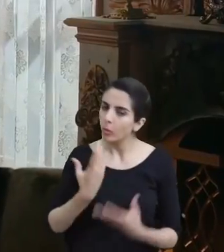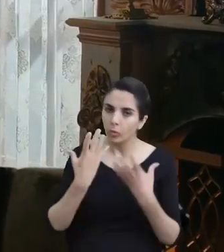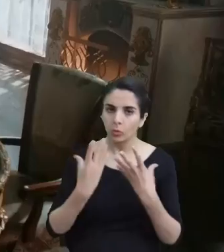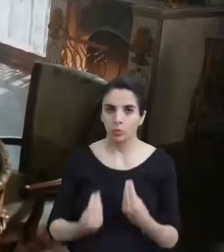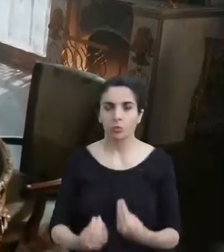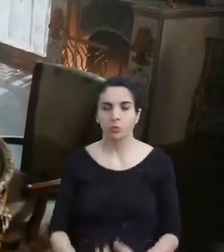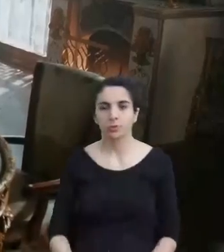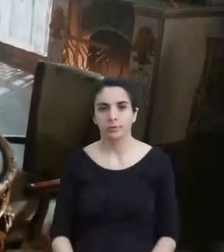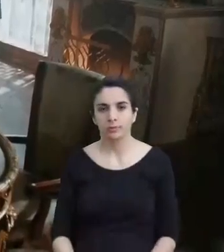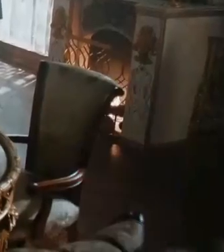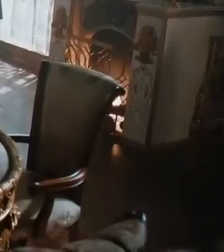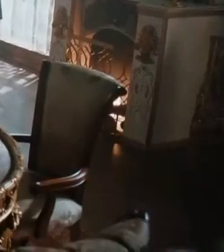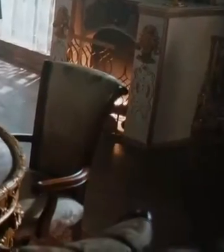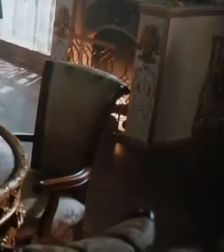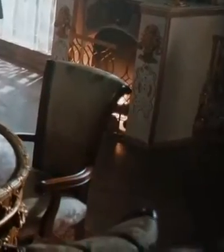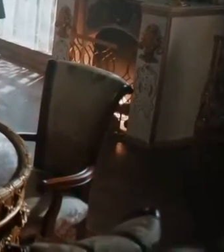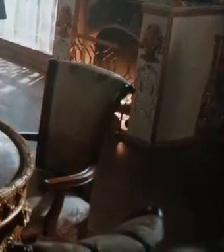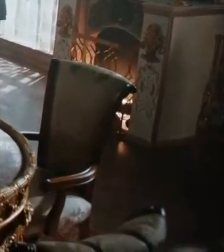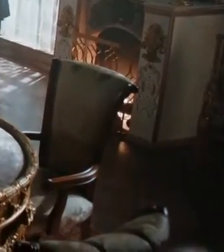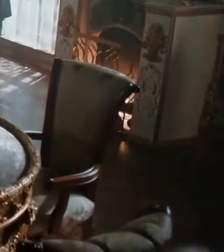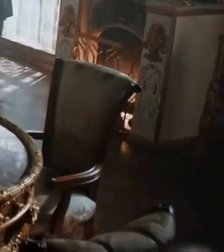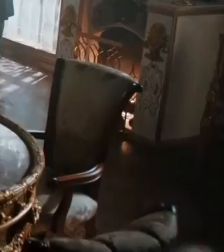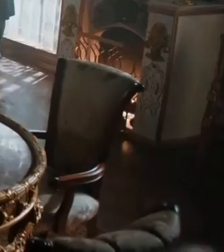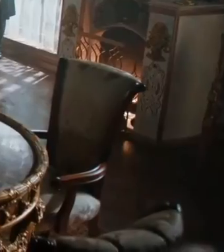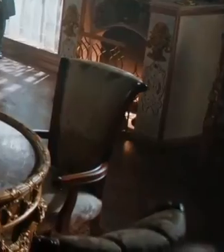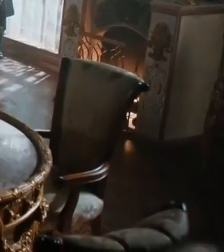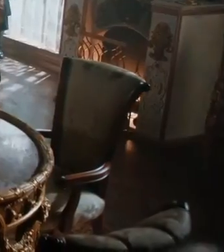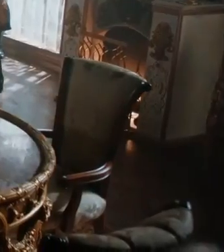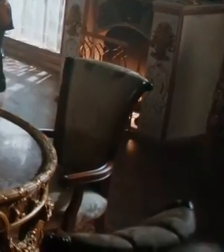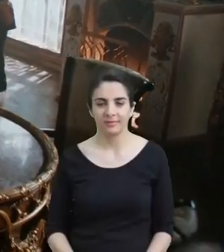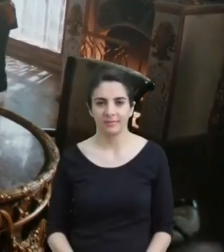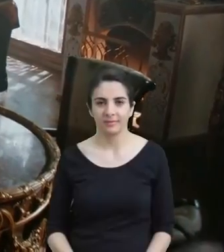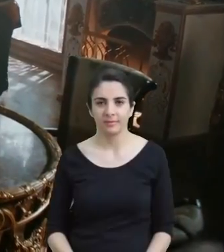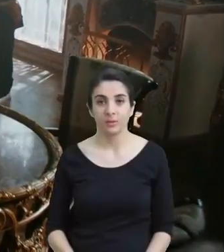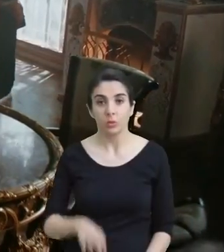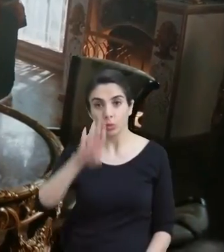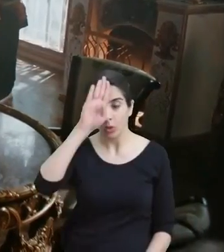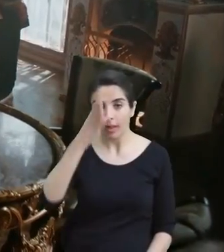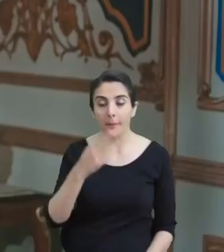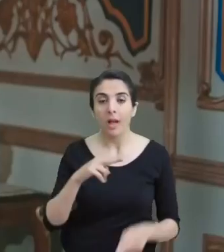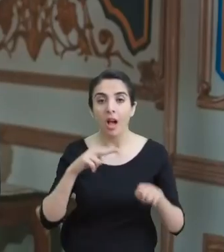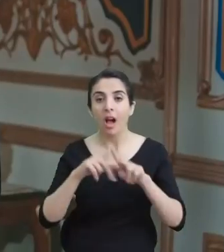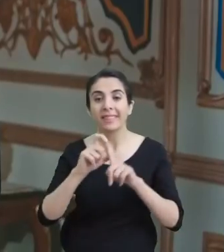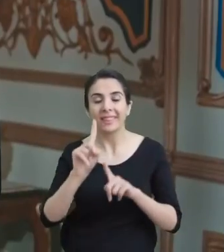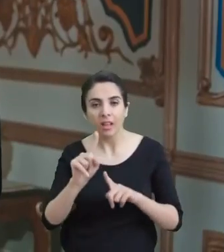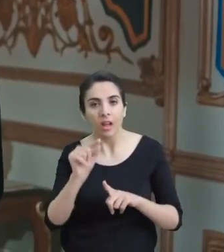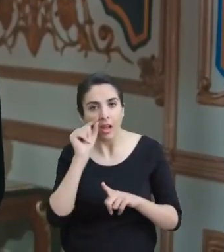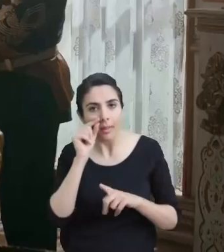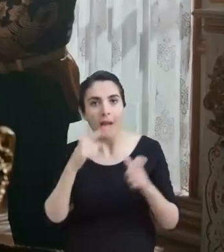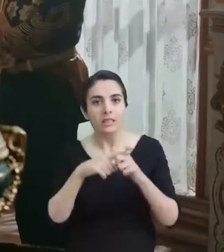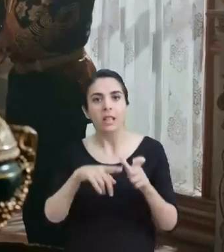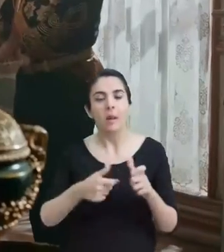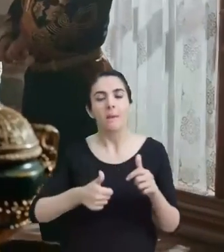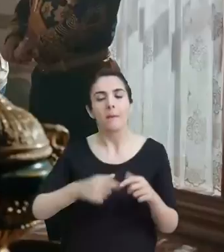sultanım. Muhafız önden girip kenara çekildi. Başka bir muhafız birkaç adım yürüdü. Sultanım, Kadı Gıyasettin ve Esat